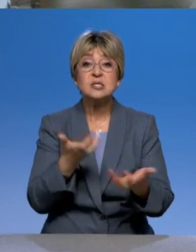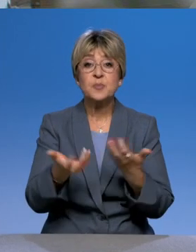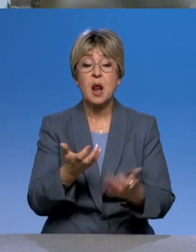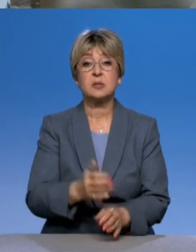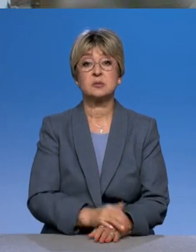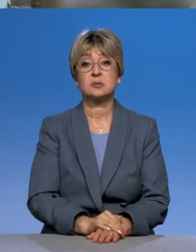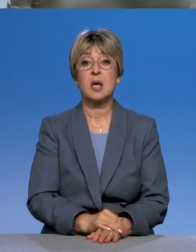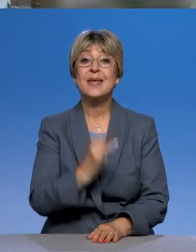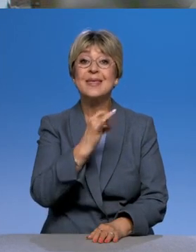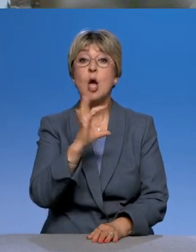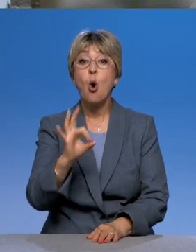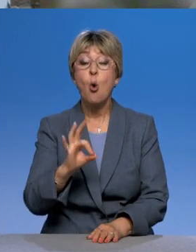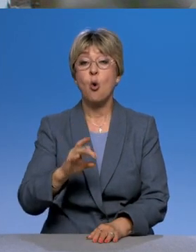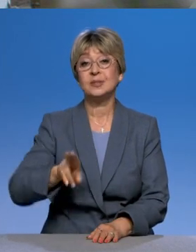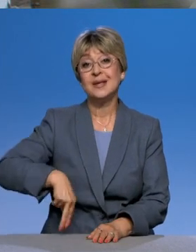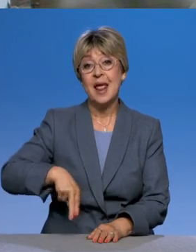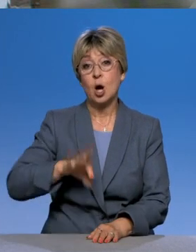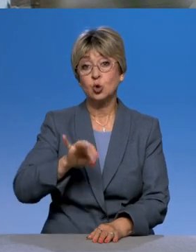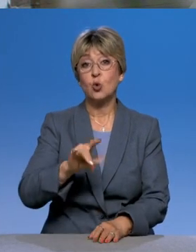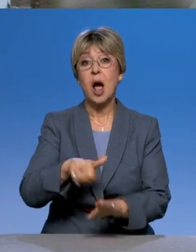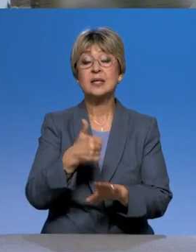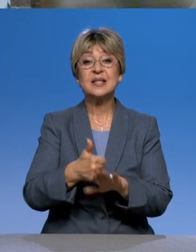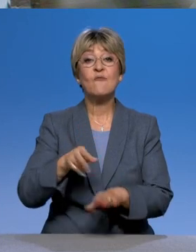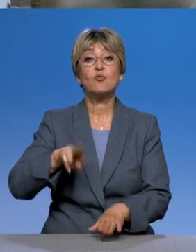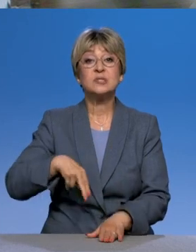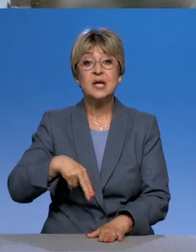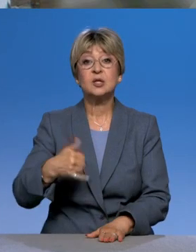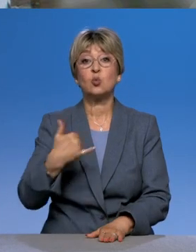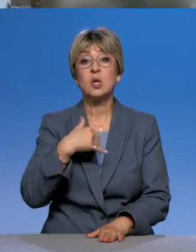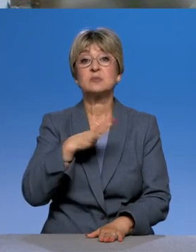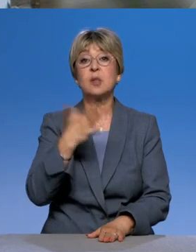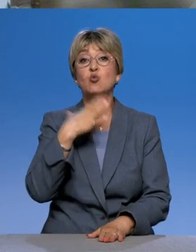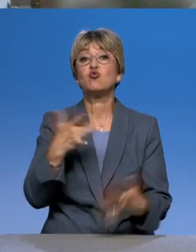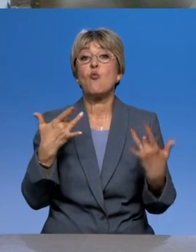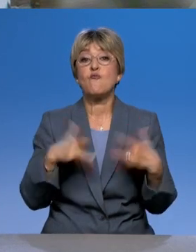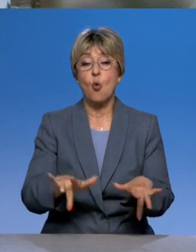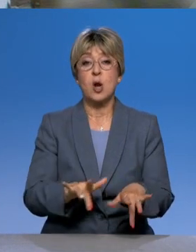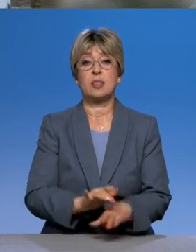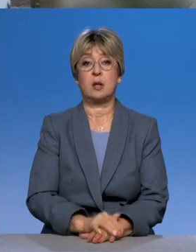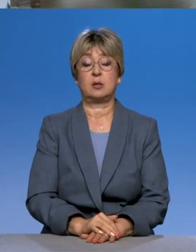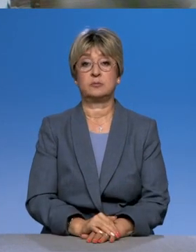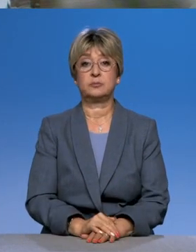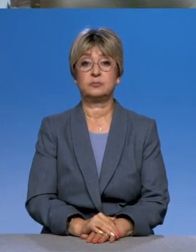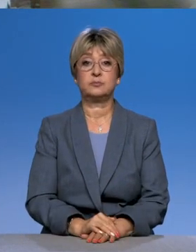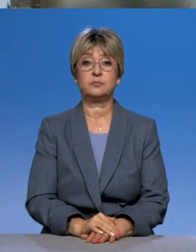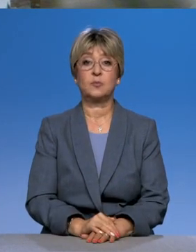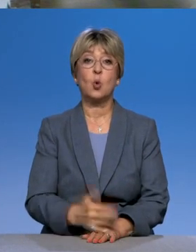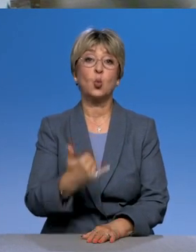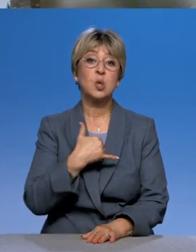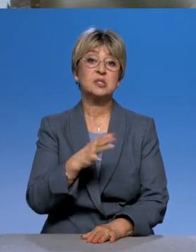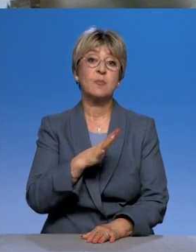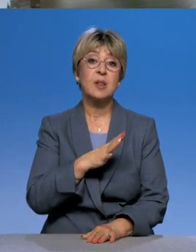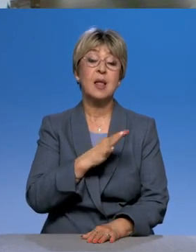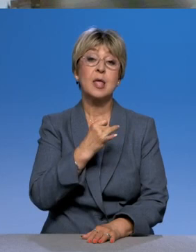Директор, заместитель директора, потому что основной директор был уже уволен. Угу. Вот, и у нас была